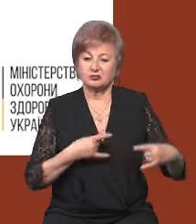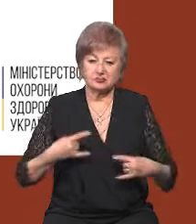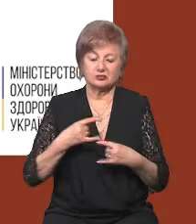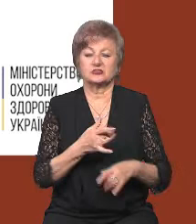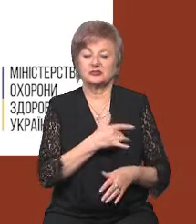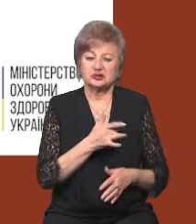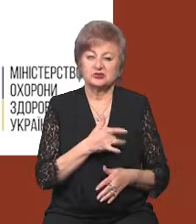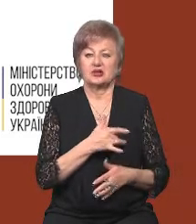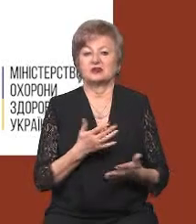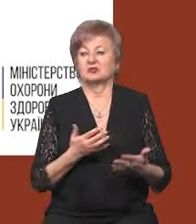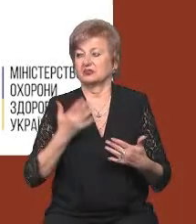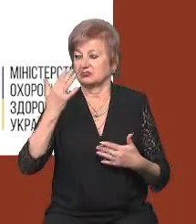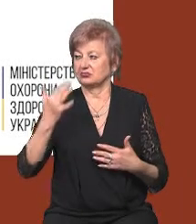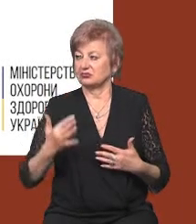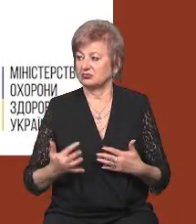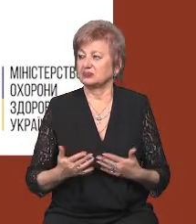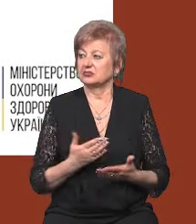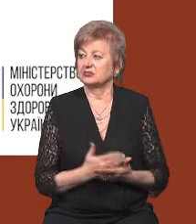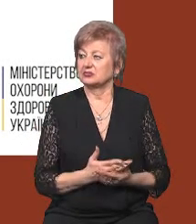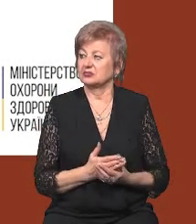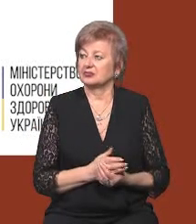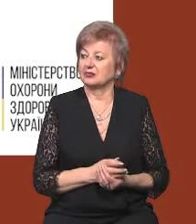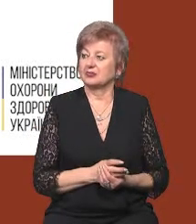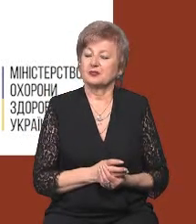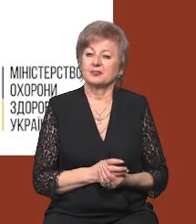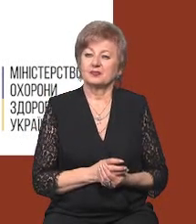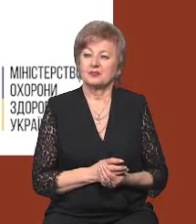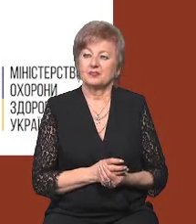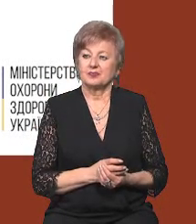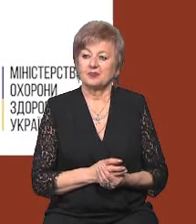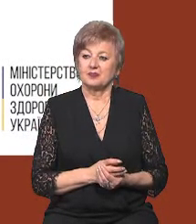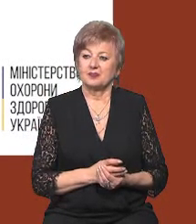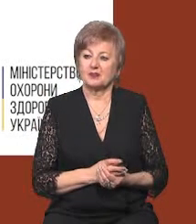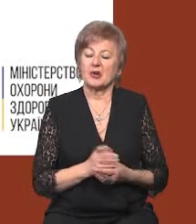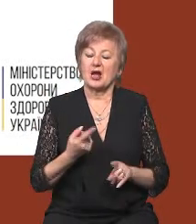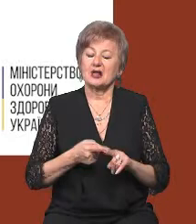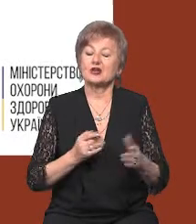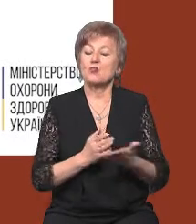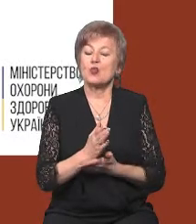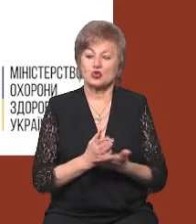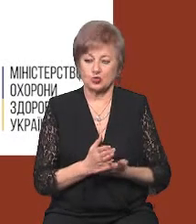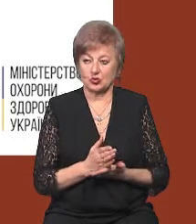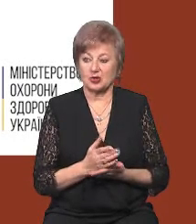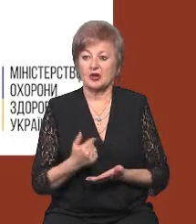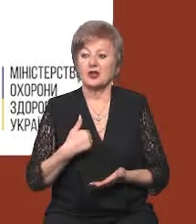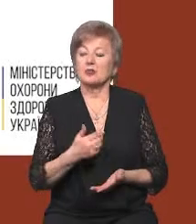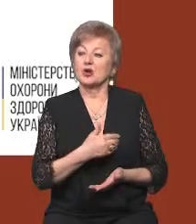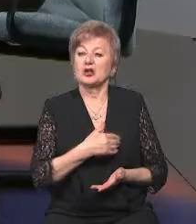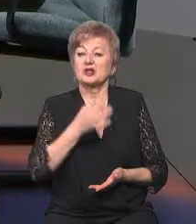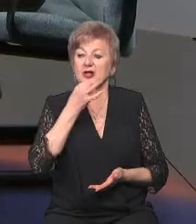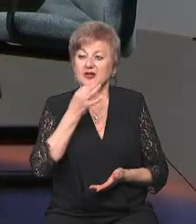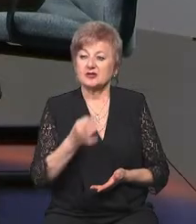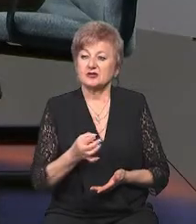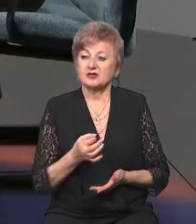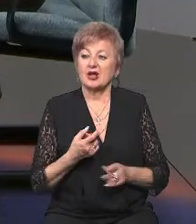серця, ну і далі там ще 54 послуги, якщо я не помиляюсь. Я хотіла би зазначити, що це